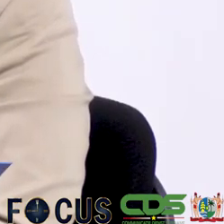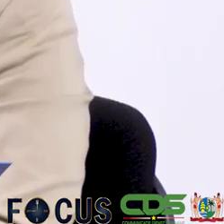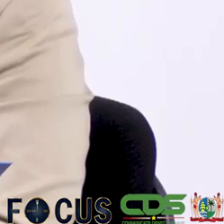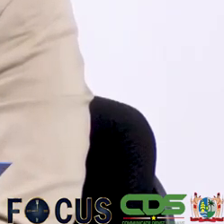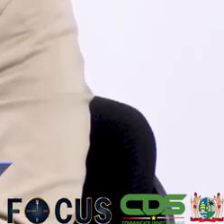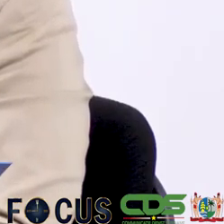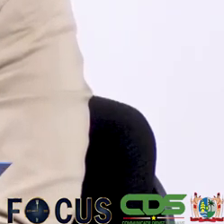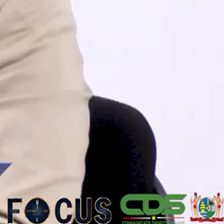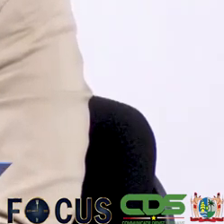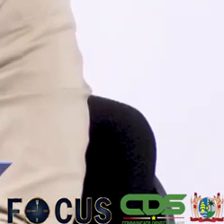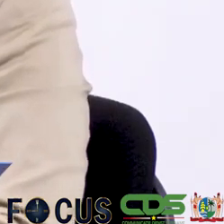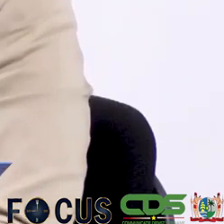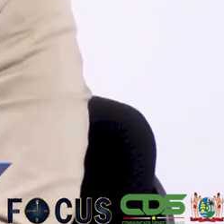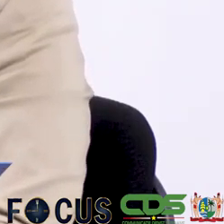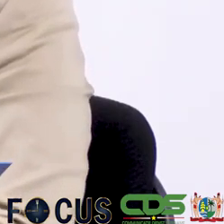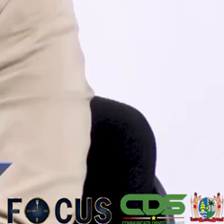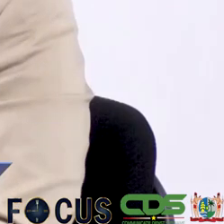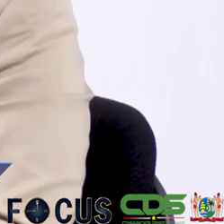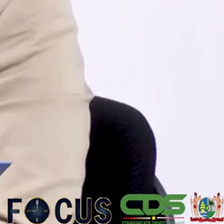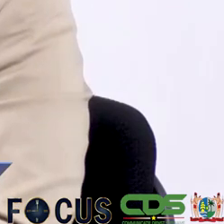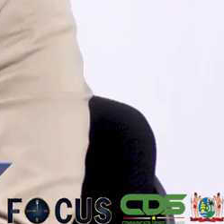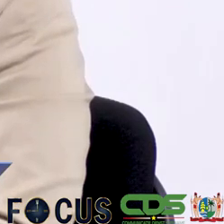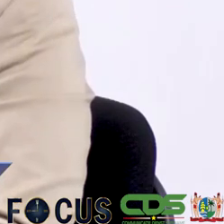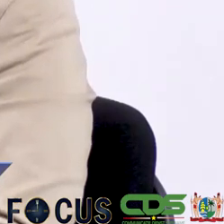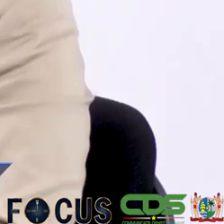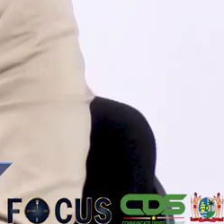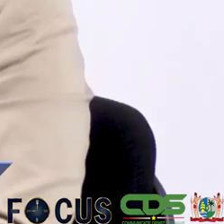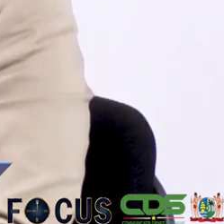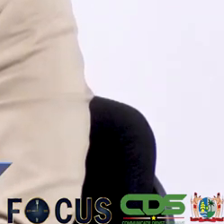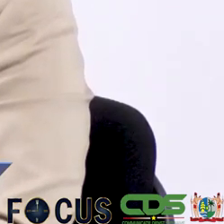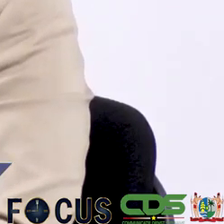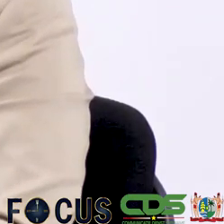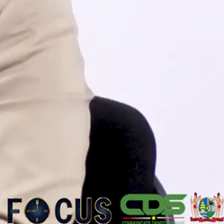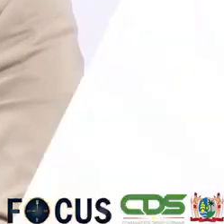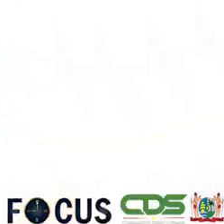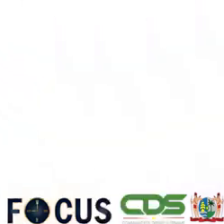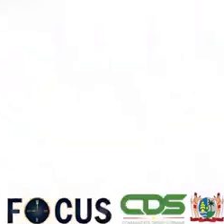Openbare Werken. En we hebben een speciale afdeling die daarover gaat.